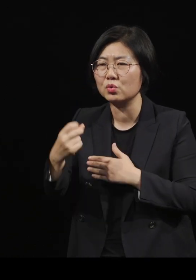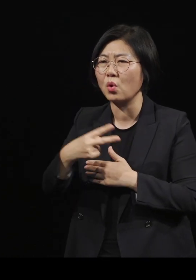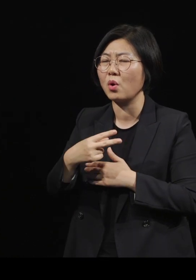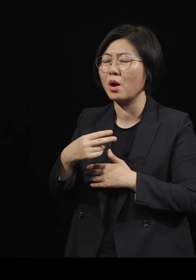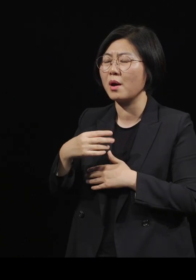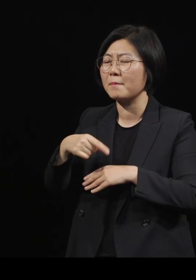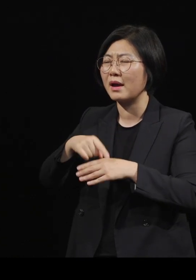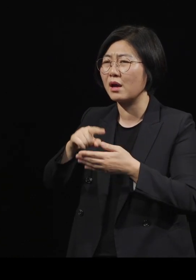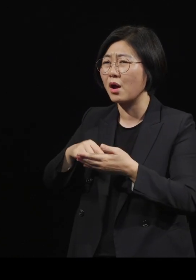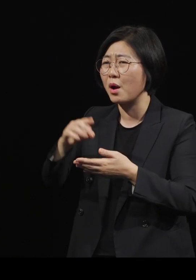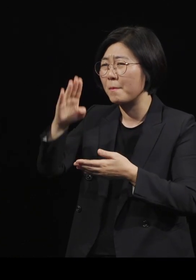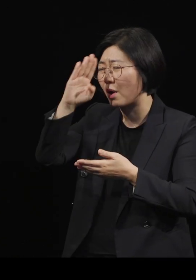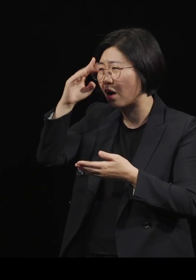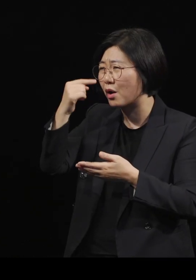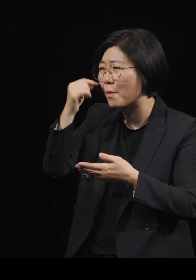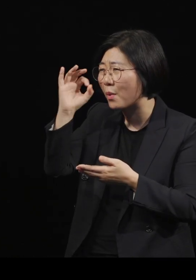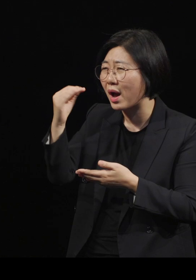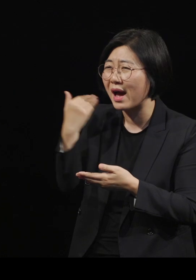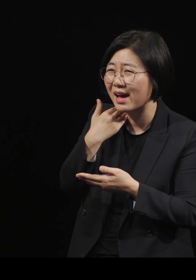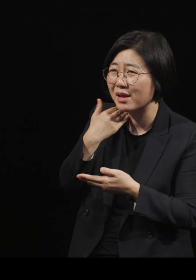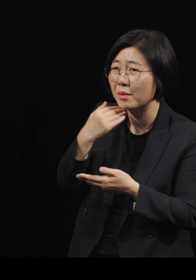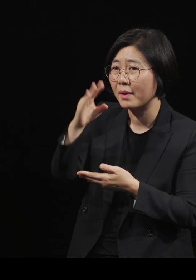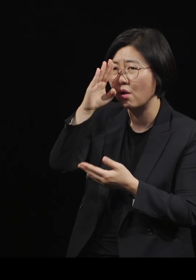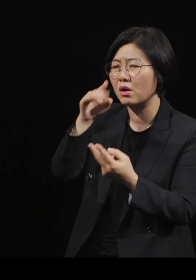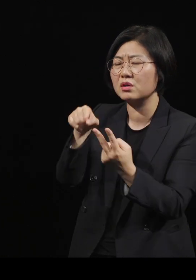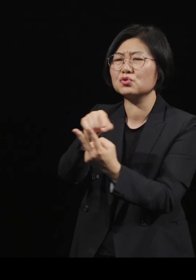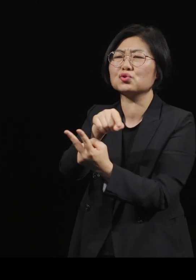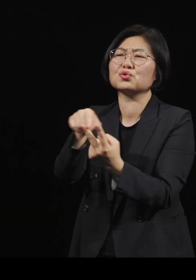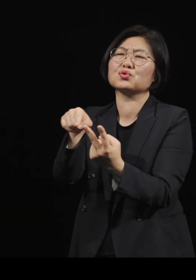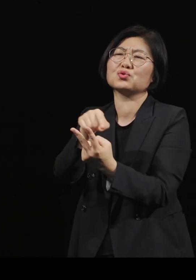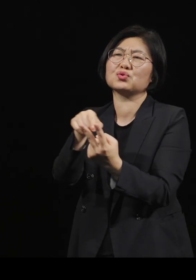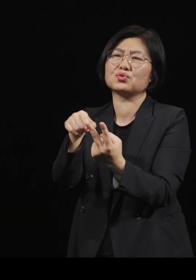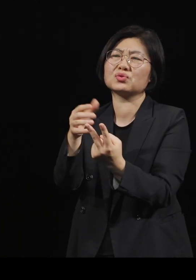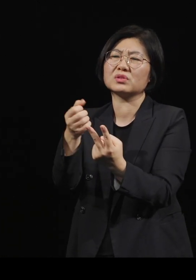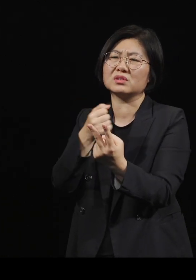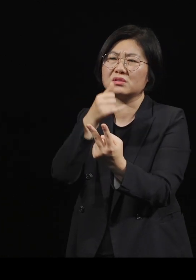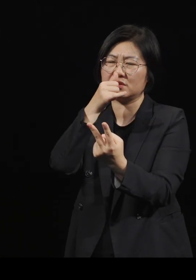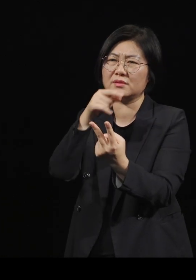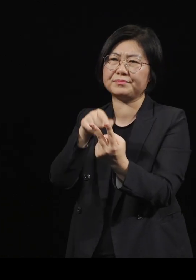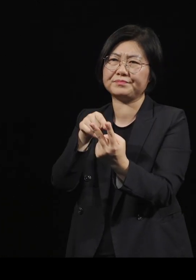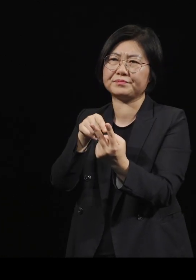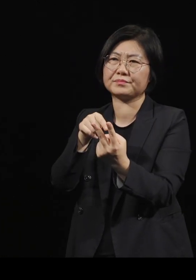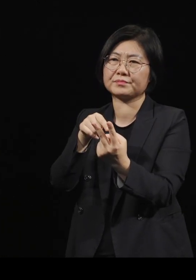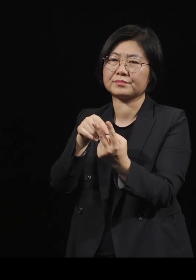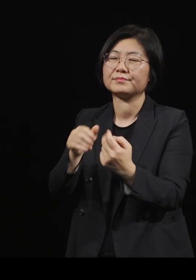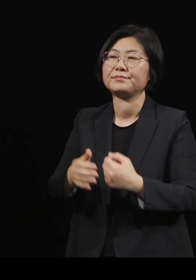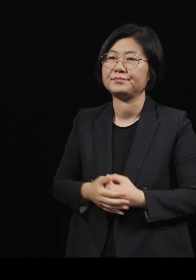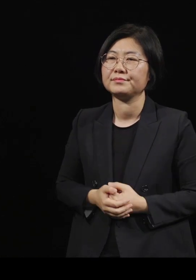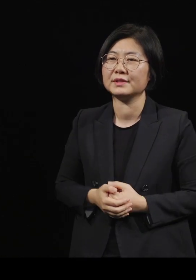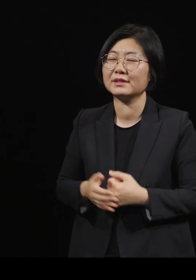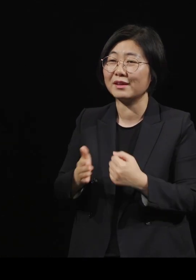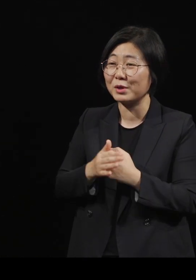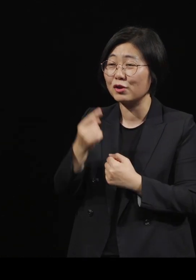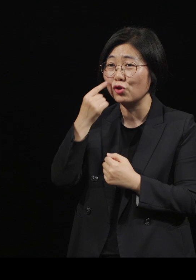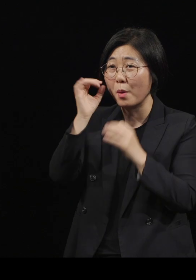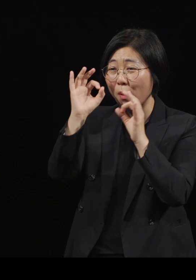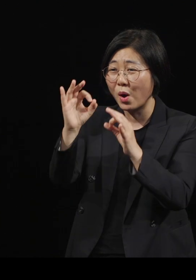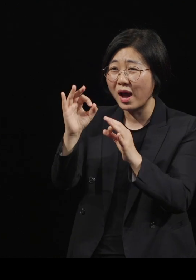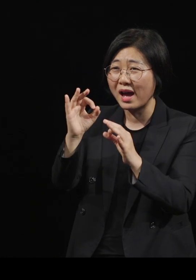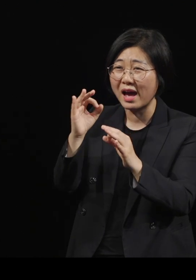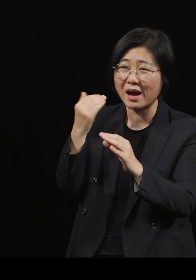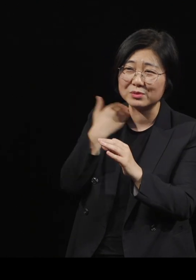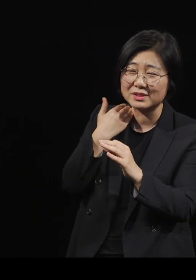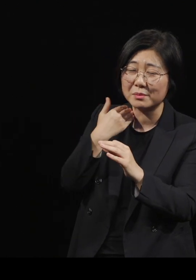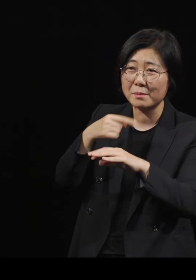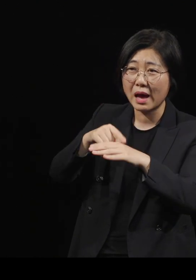병과 눈에 보이지 않는 마음의 병을 가진 병, 두 가지가 있는데 눈에 보이지 않는 마음의